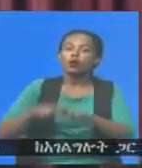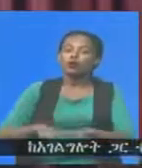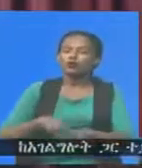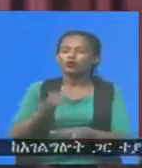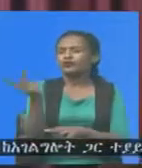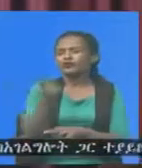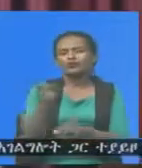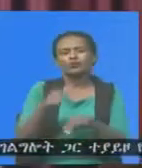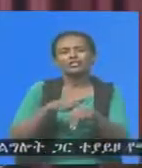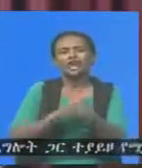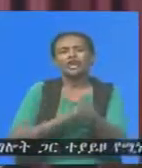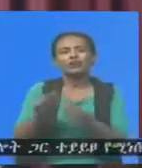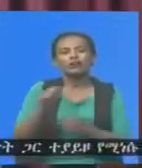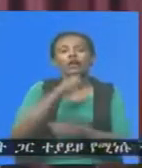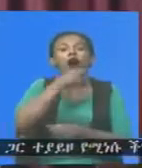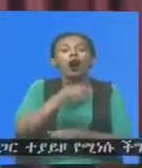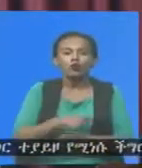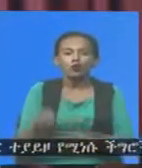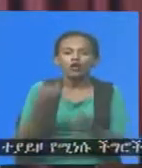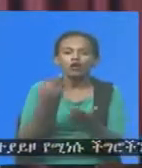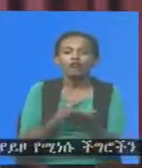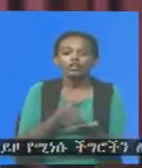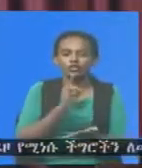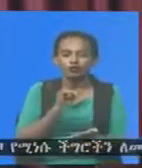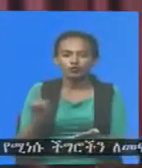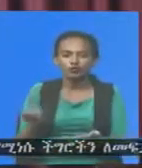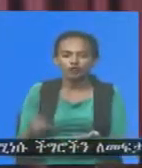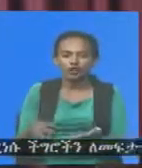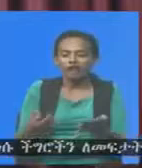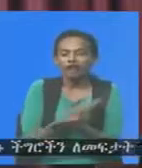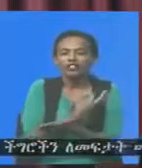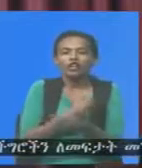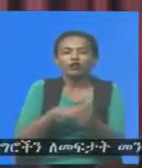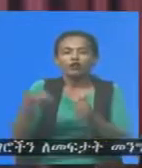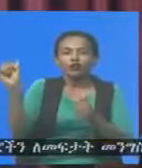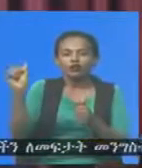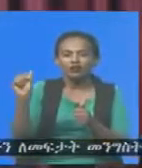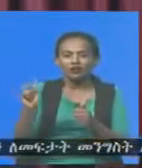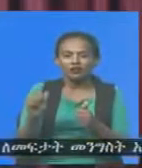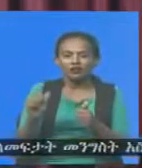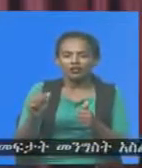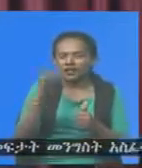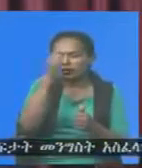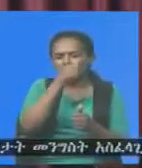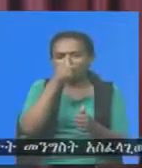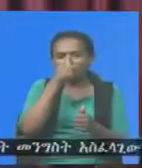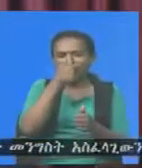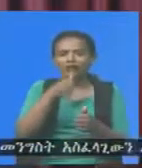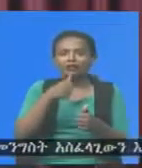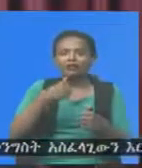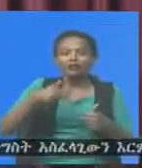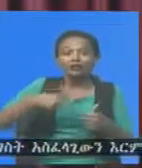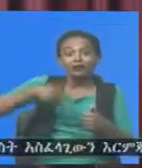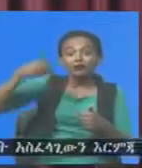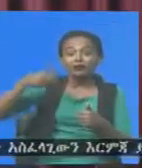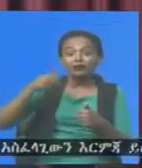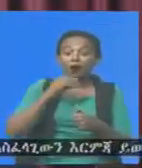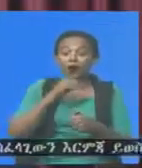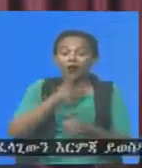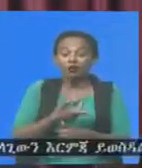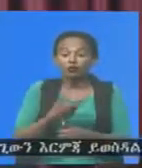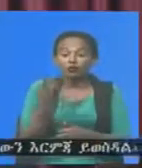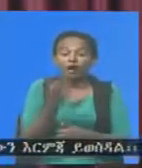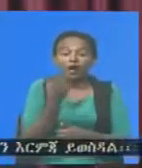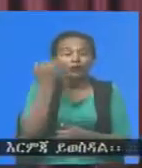ያለፈበት አሮጌ ፋሽን ነው። ለኢትዮጵያ ምንም አያስፈልግም ጥይት ማባከን። ጠቃሚ ሐሳብ